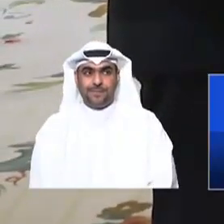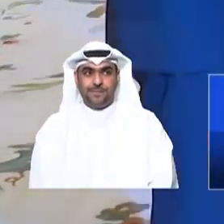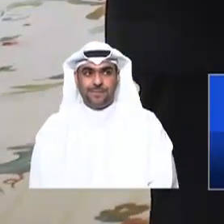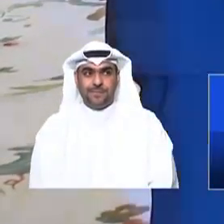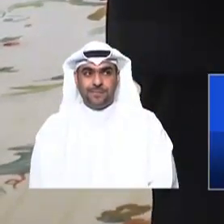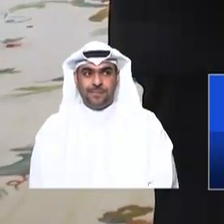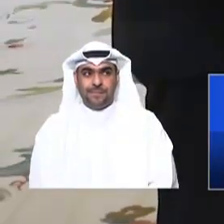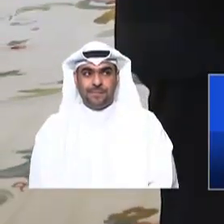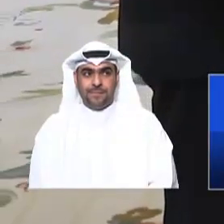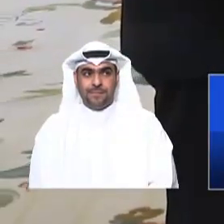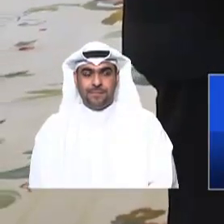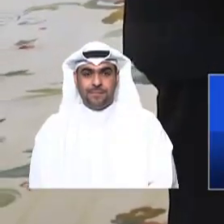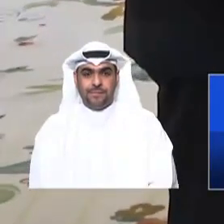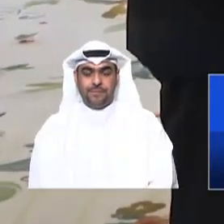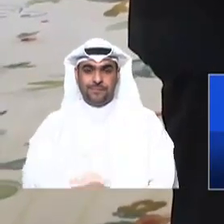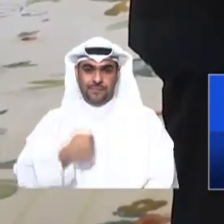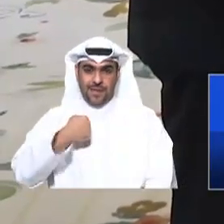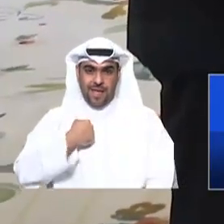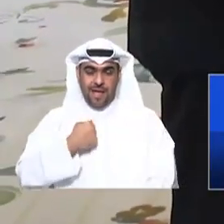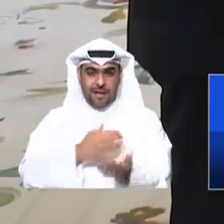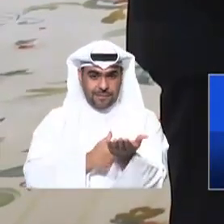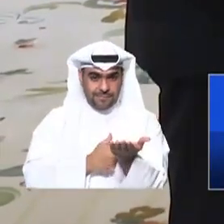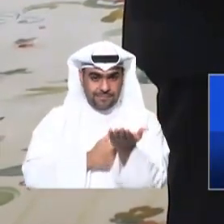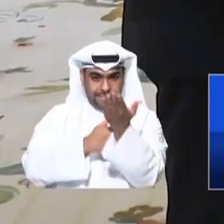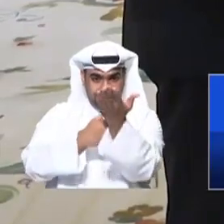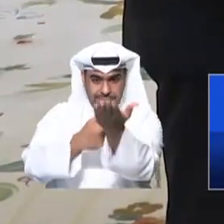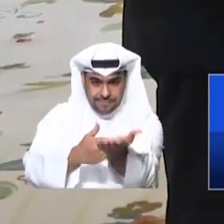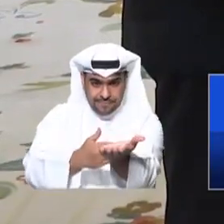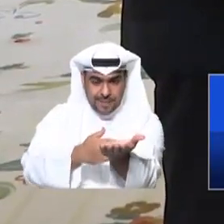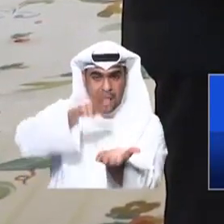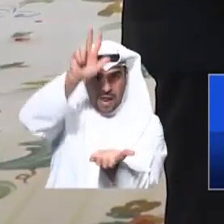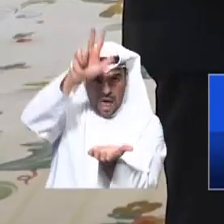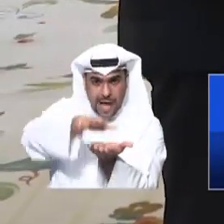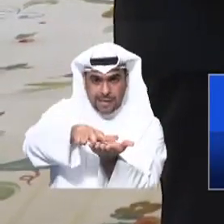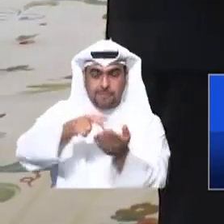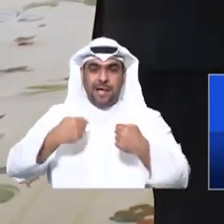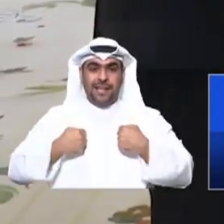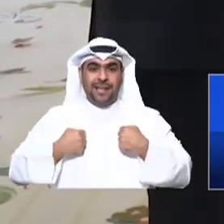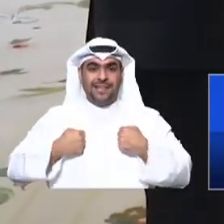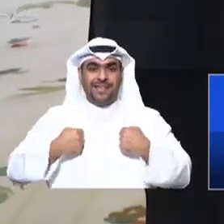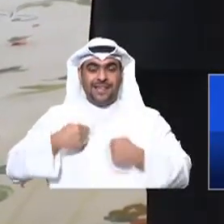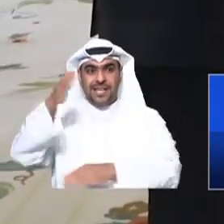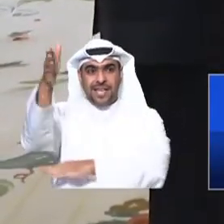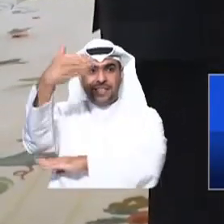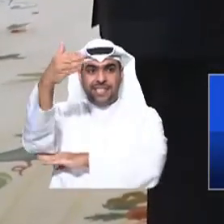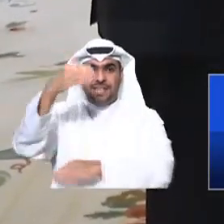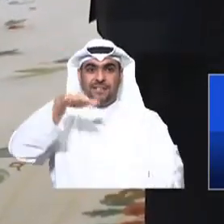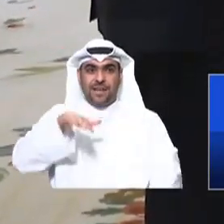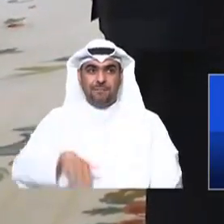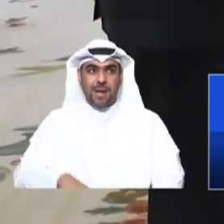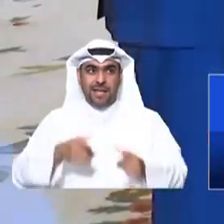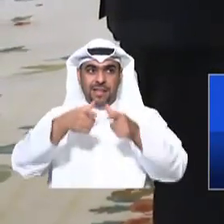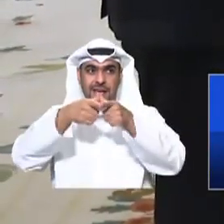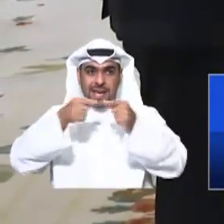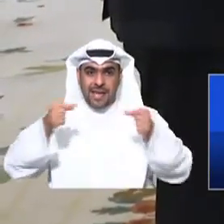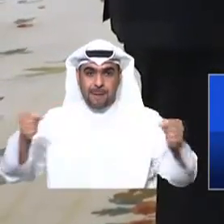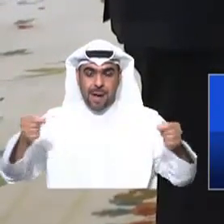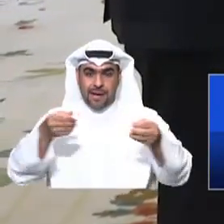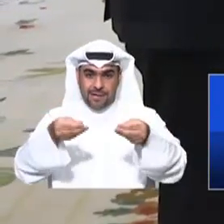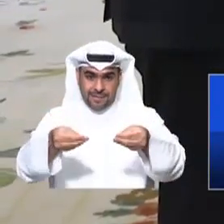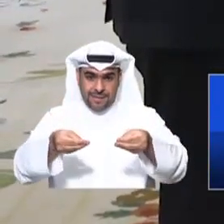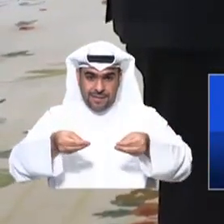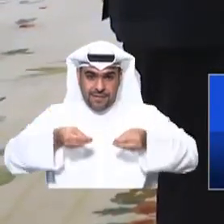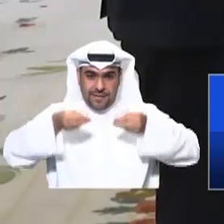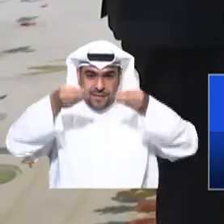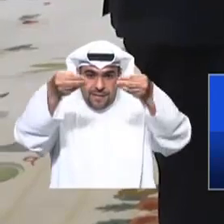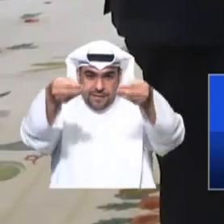Alaikum assalam. May I ask your permission to present my credential? استأذنك أن أقدم أوراق اعتمادي. And the letter of recalling